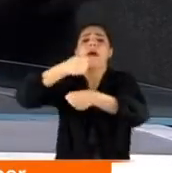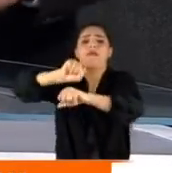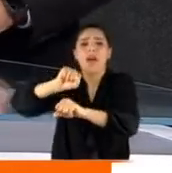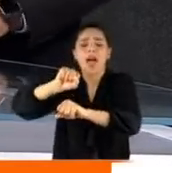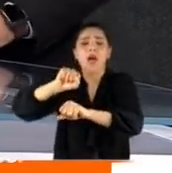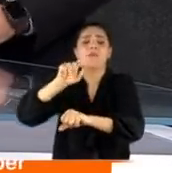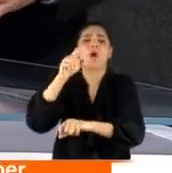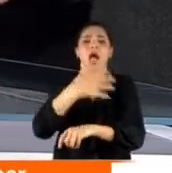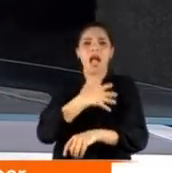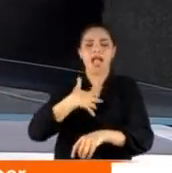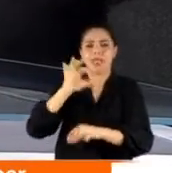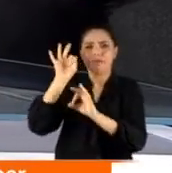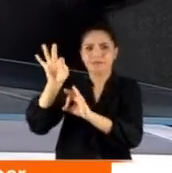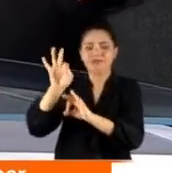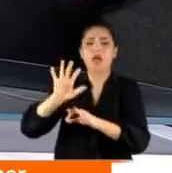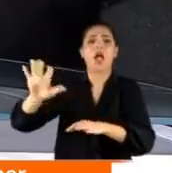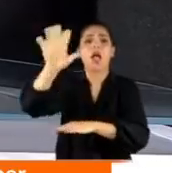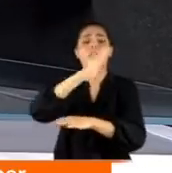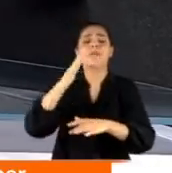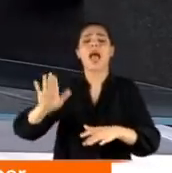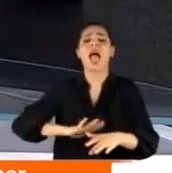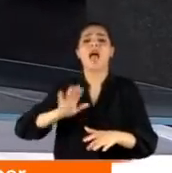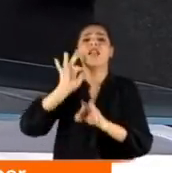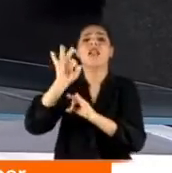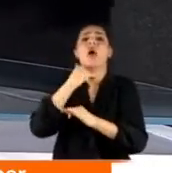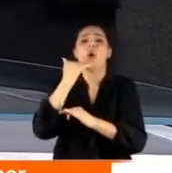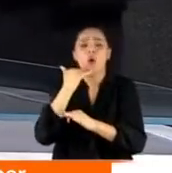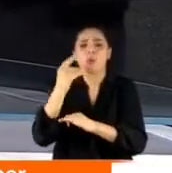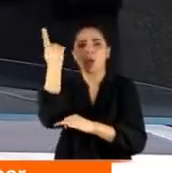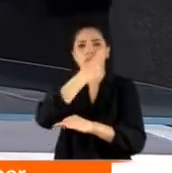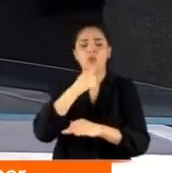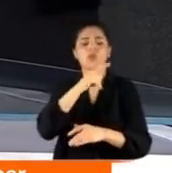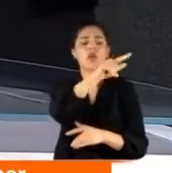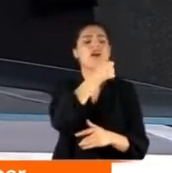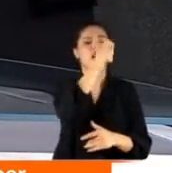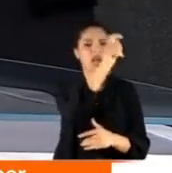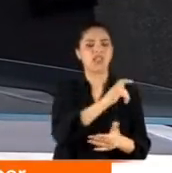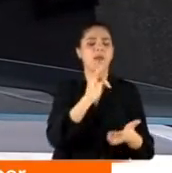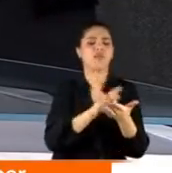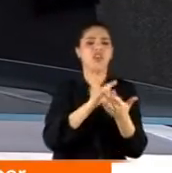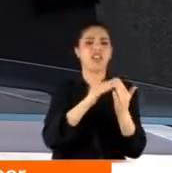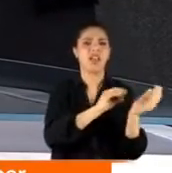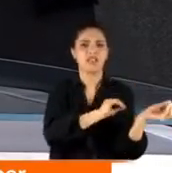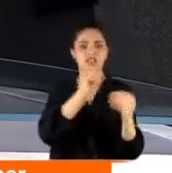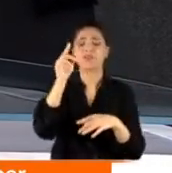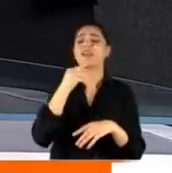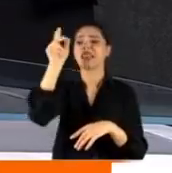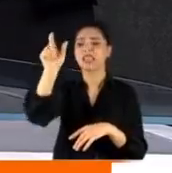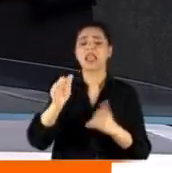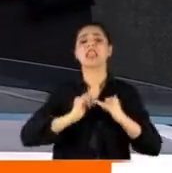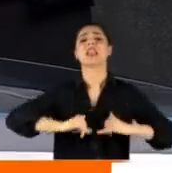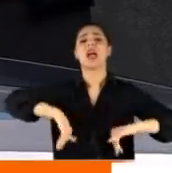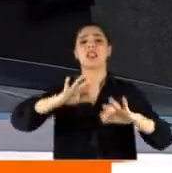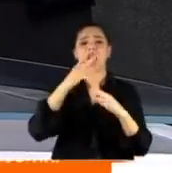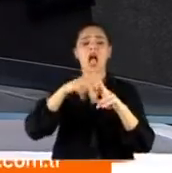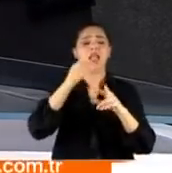evladı ortaya çıkardı. Bu insanlık dışı muamelenin faili cezaevinde, ancak Ayten Hanım'ın içi hala rahatlamış değil. ATV